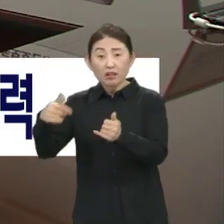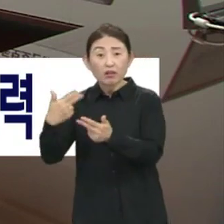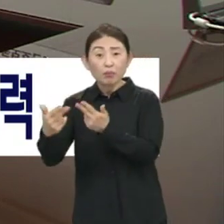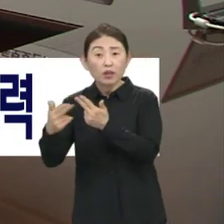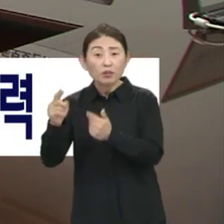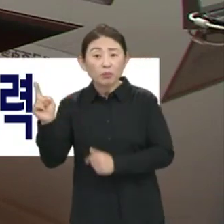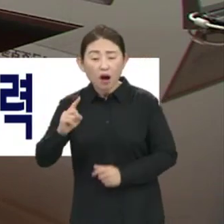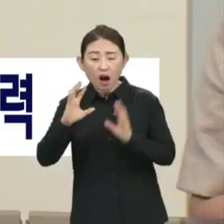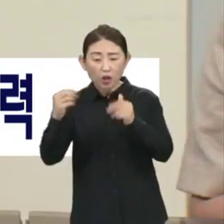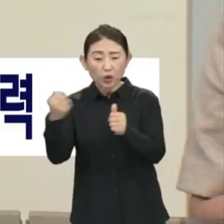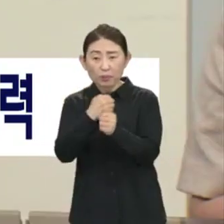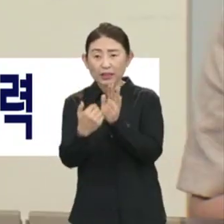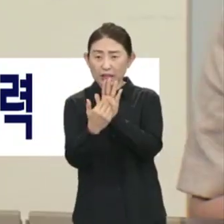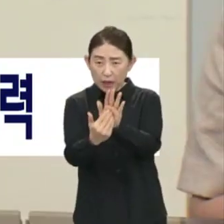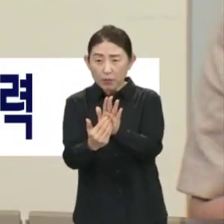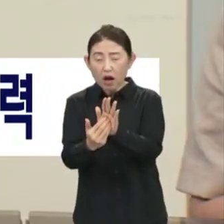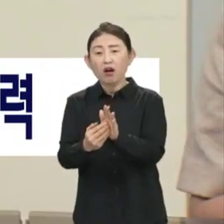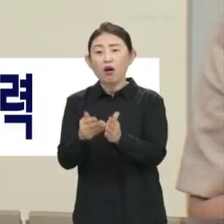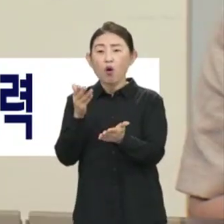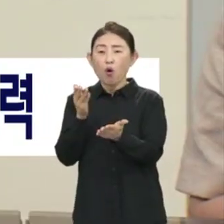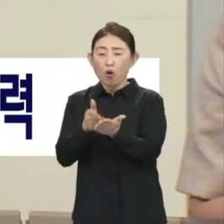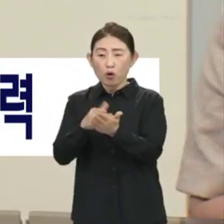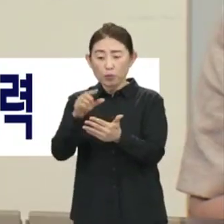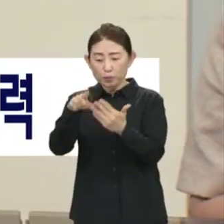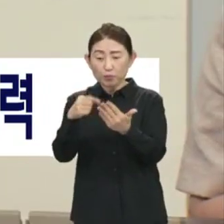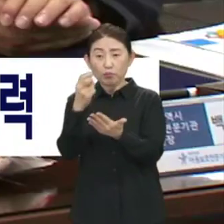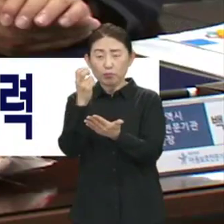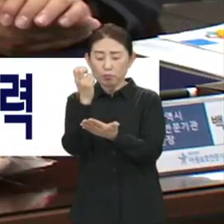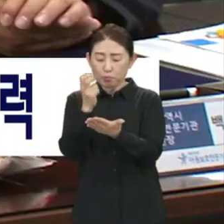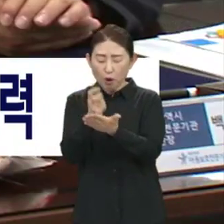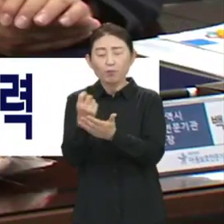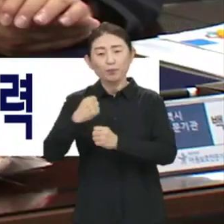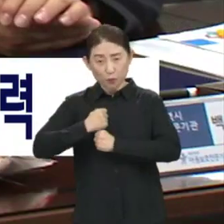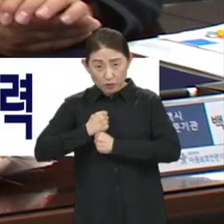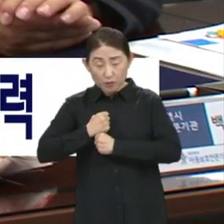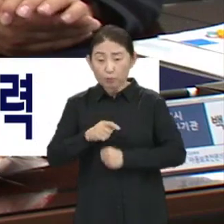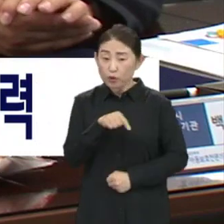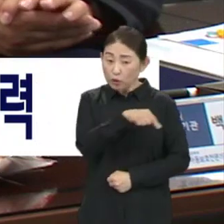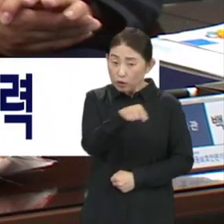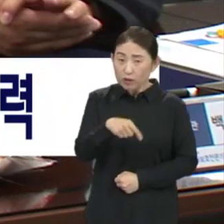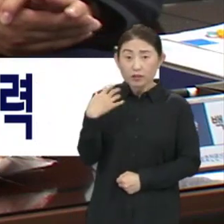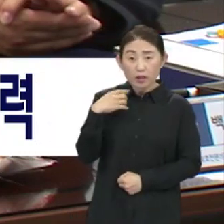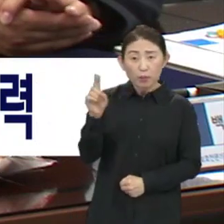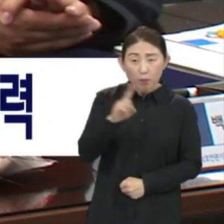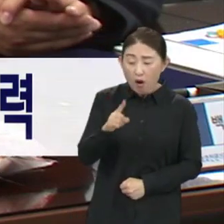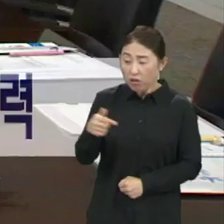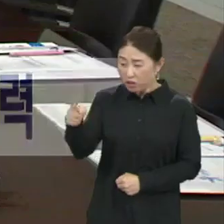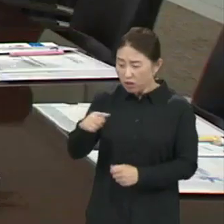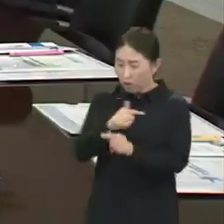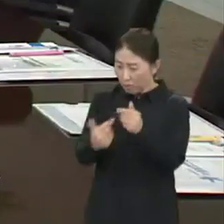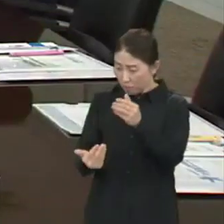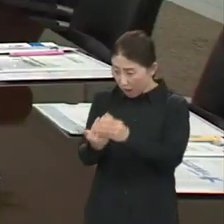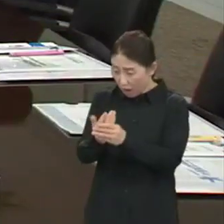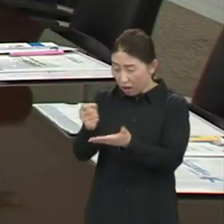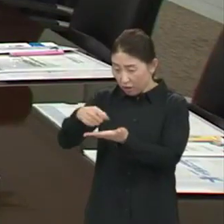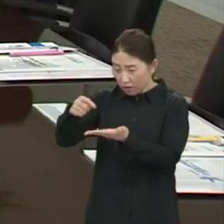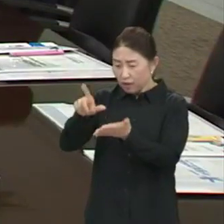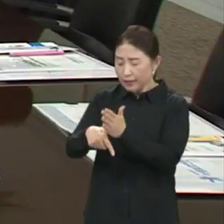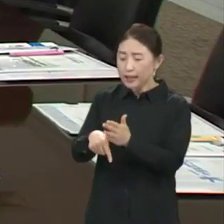기자협회는 아동학대 예방을 위해 언론보도 권고 기준을 준수하며 아동보호 전문기관은 기자들이 사건을 보도할